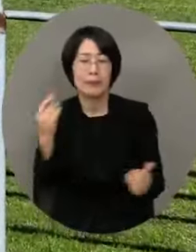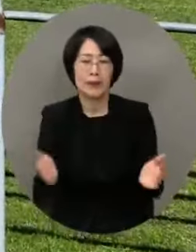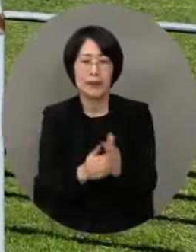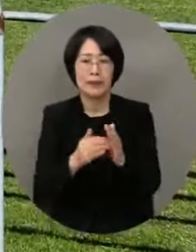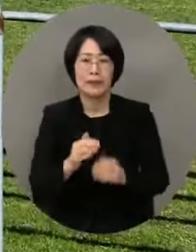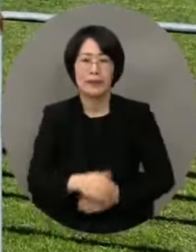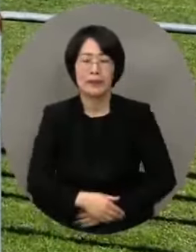김입니다